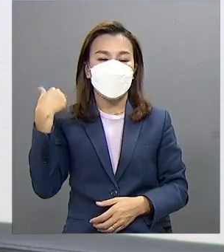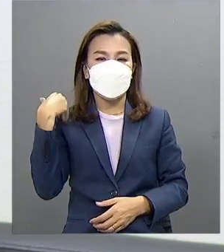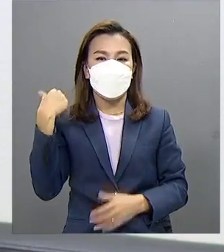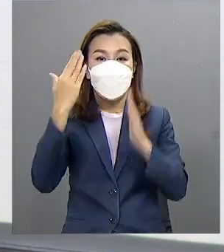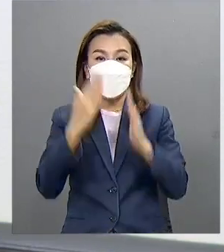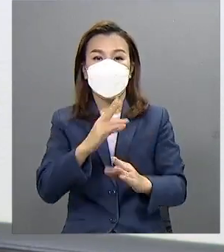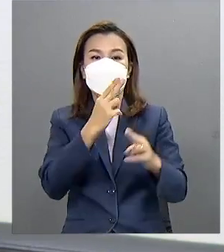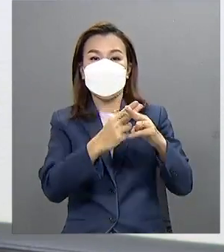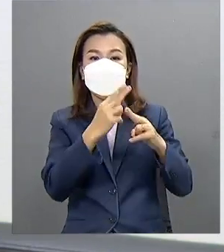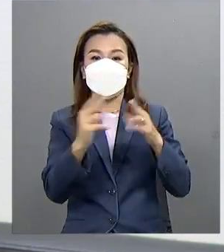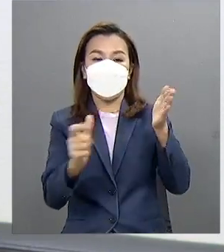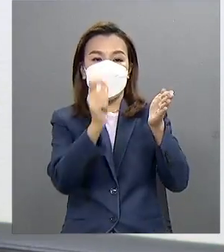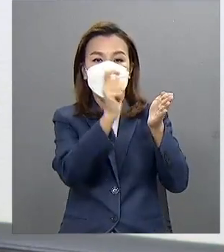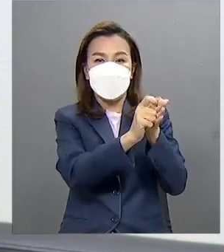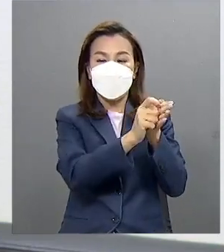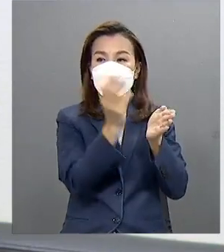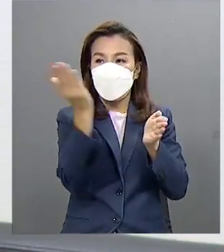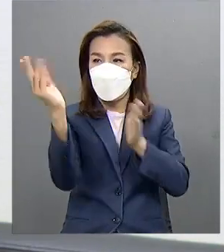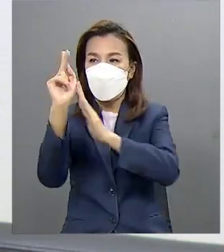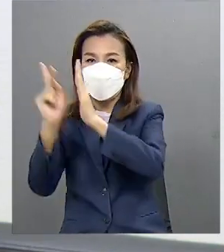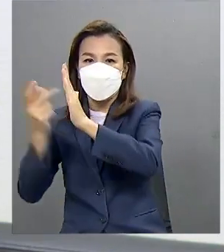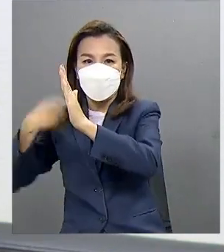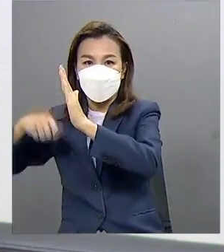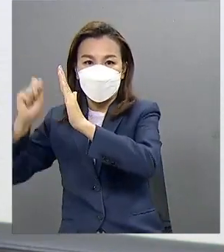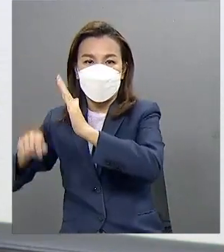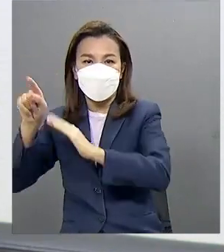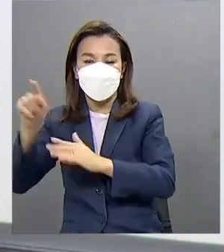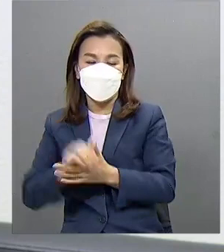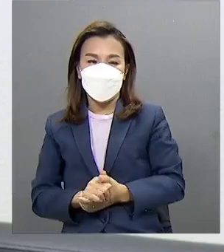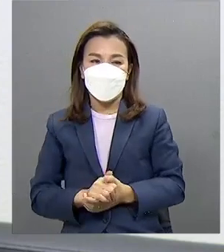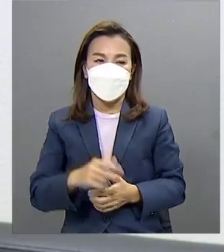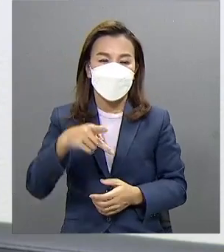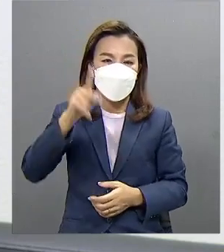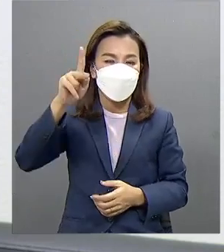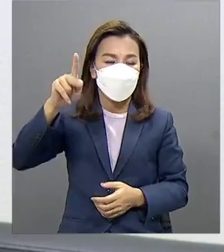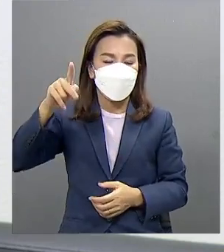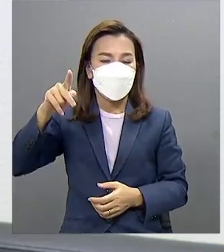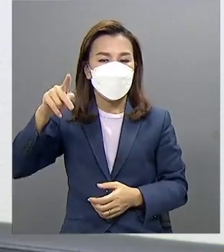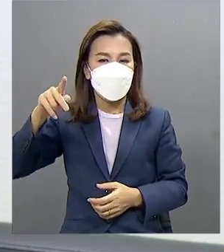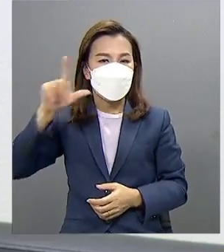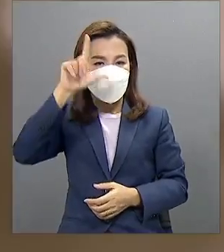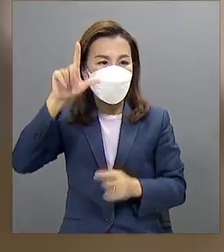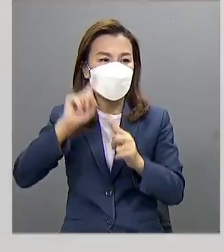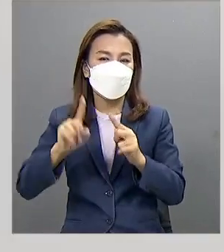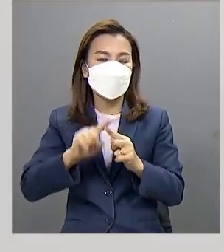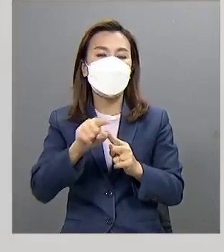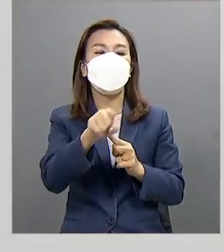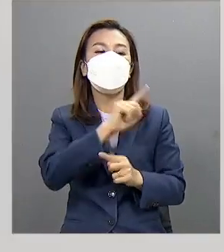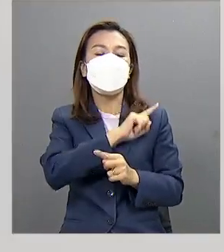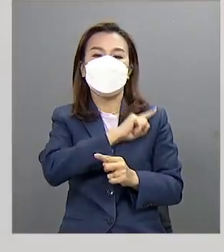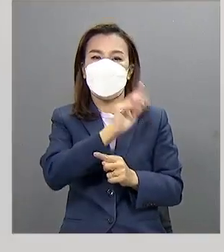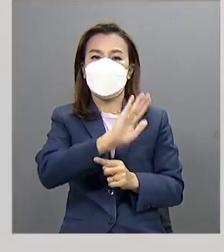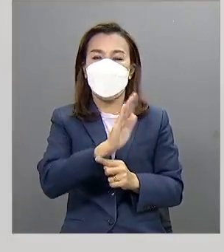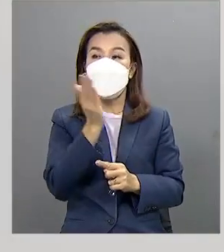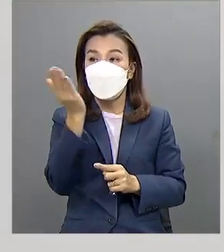องขอต่อศาลนะไม่ใช่ว่าลุงป้าน้าอาจเป็นผู้ปกครองได้เลยต้องไปร้องขอต่อศาลก่อนแล้วคนนั้นเนี่ยจะเข้ามาเป็นผู้ปกครองผู้ปกครองก็จะต้องรับผิดช